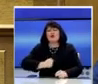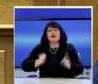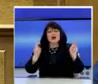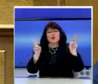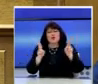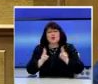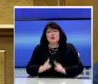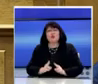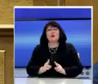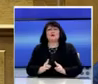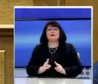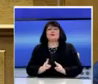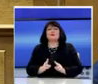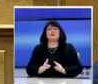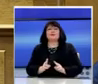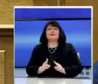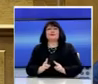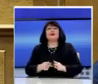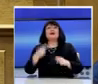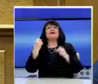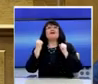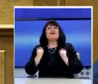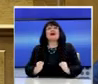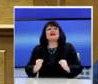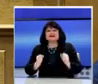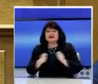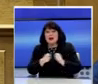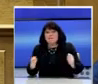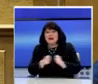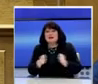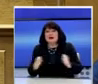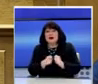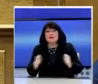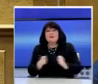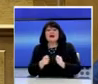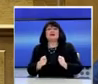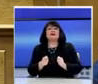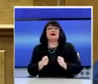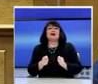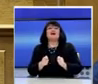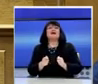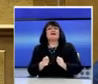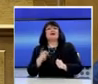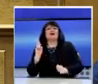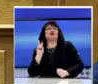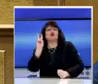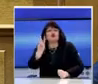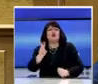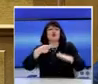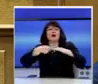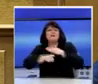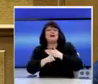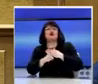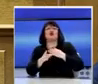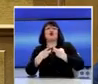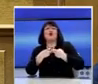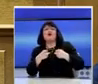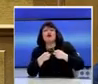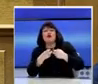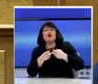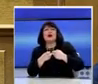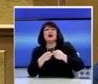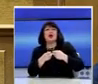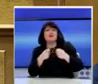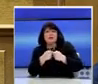ληφθεί στοιχειώδη μέτρα για τα μέσα μαζικής μεταφοράς, για τους